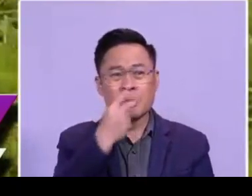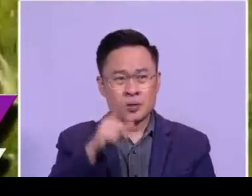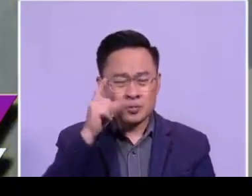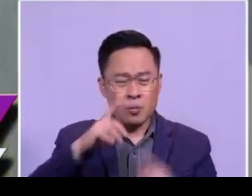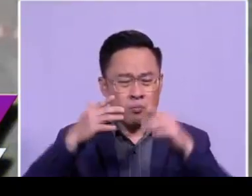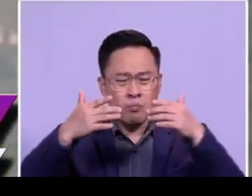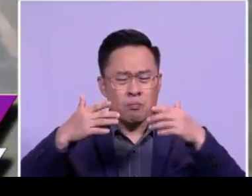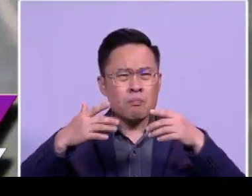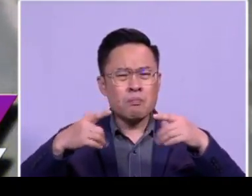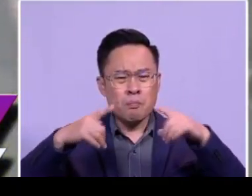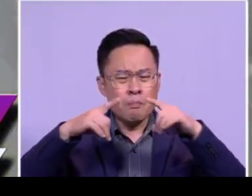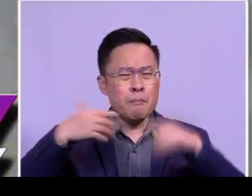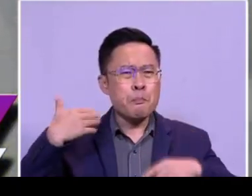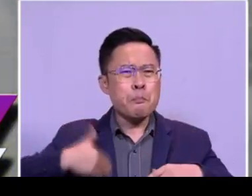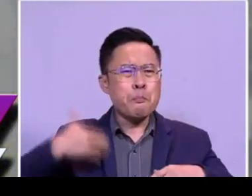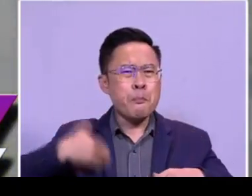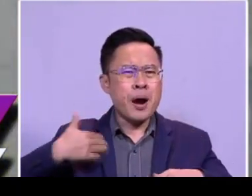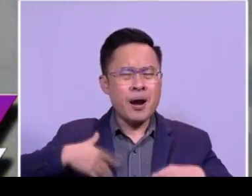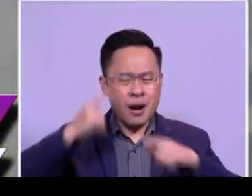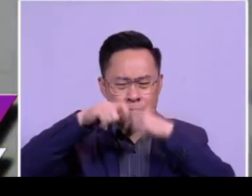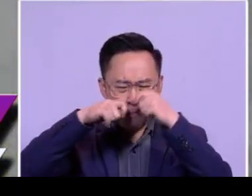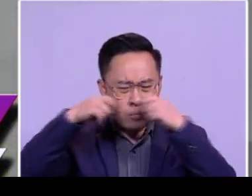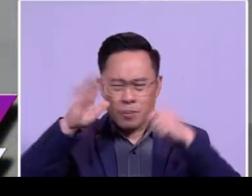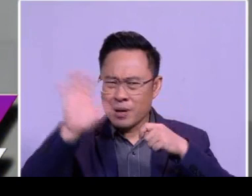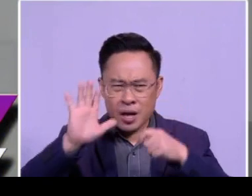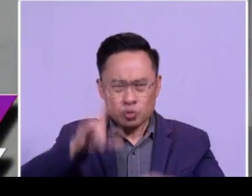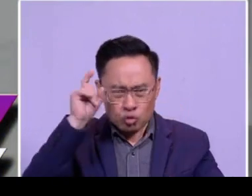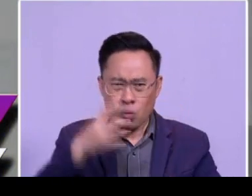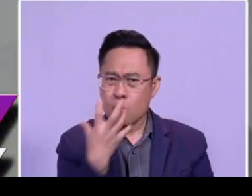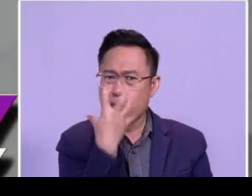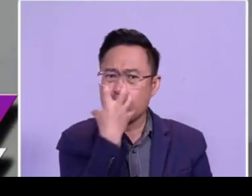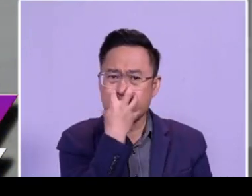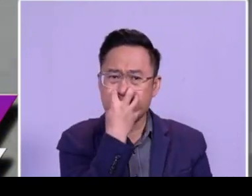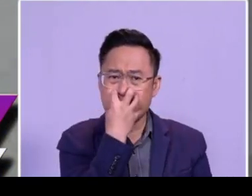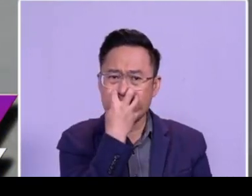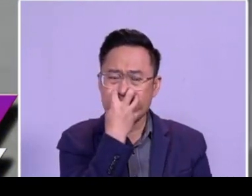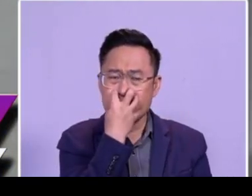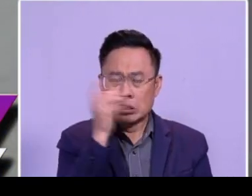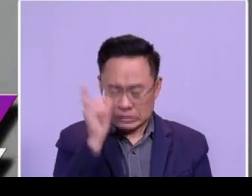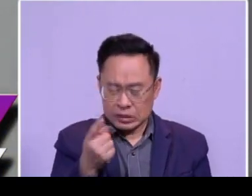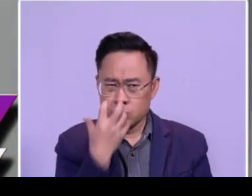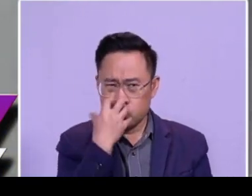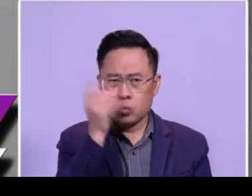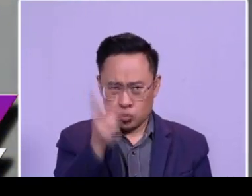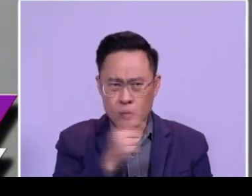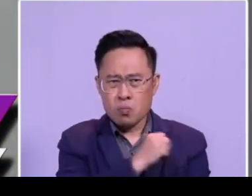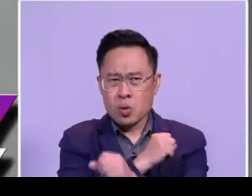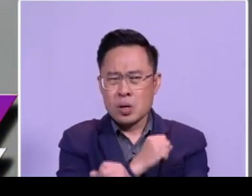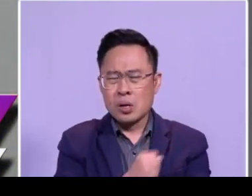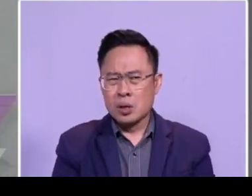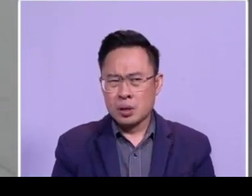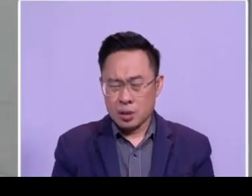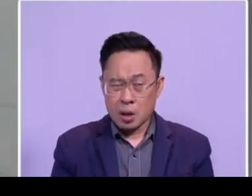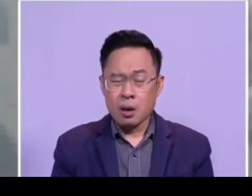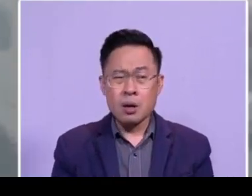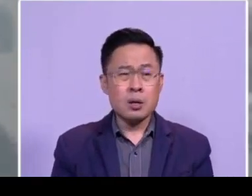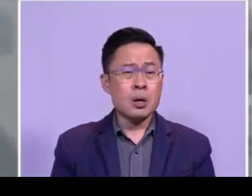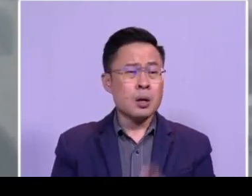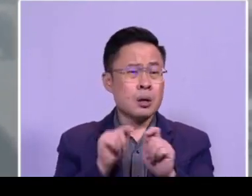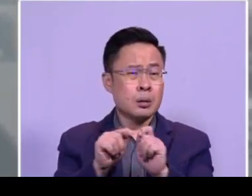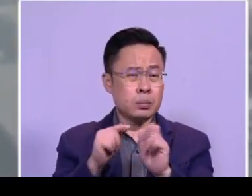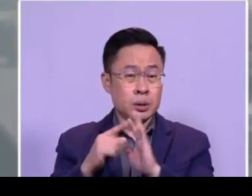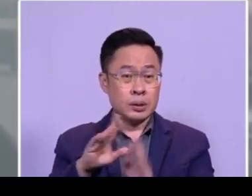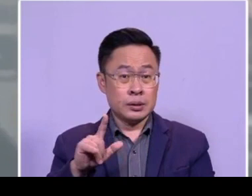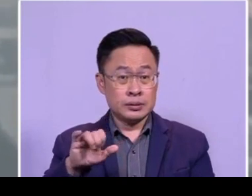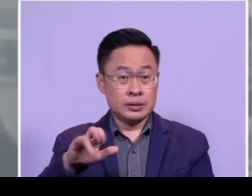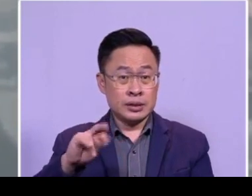มื่อกี้ไม่ใส่ใช่ไหมบางคนก็ปิดนะ ฝากให้เขาใส่หน่อยแล้วกันเป็นห่วงจริงๆนะเพราะว่าเขาทำงานกันหนักมากนะคุณหน่อยแน่นะ อย่างเชียงดาวที่บอกว่าครองแชมป์มา